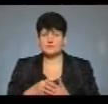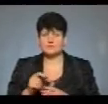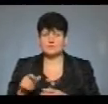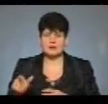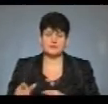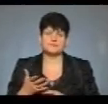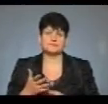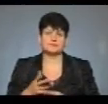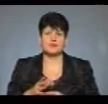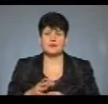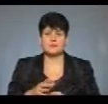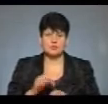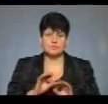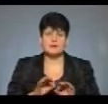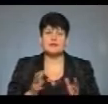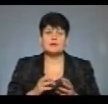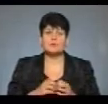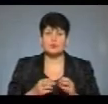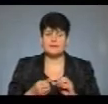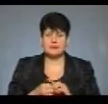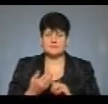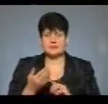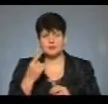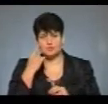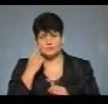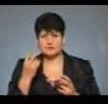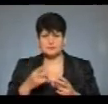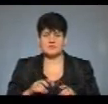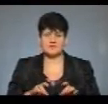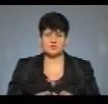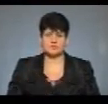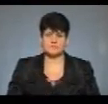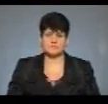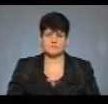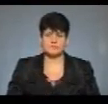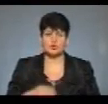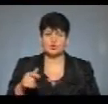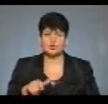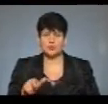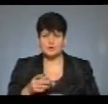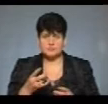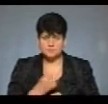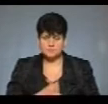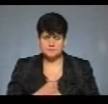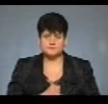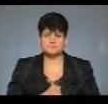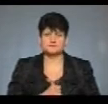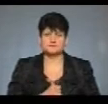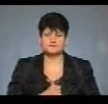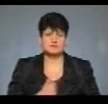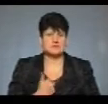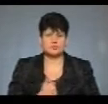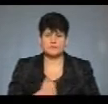Великих Бірок розповідають, які проблеми, на їхню думку, потрібно вирішити. Щоб дороги порубили, то